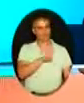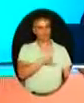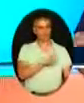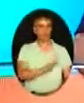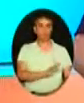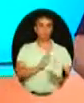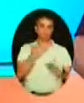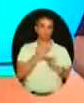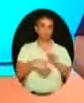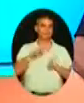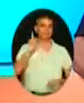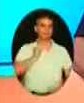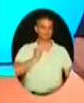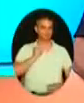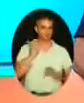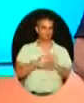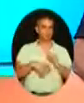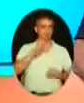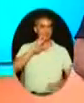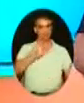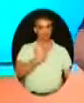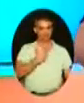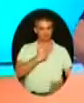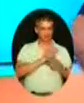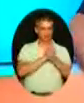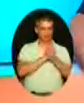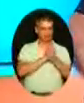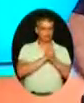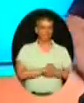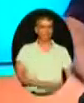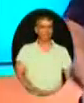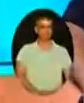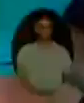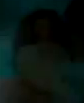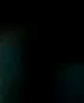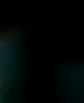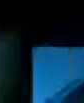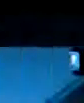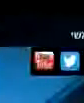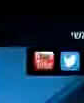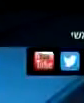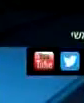לפגוע בו. עד כאן קריאה אישית, עד כאן קריאה שלישית. שלום שלום. תודה רבה.